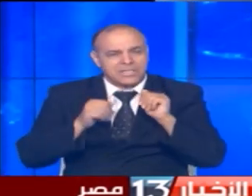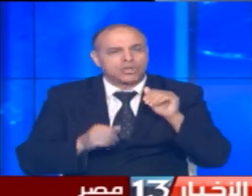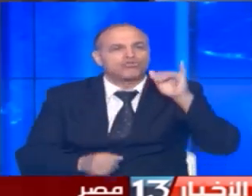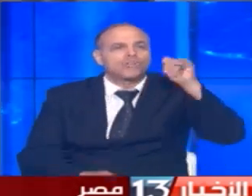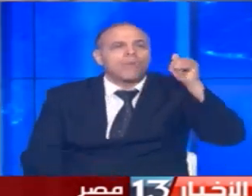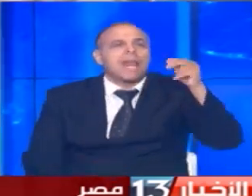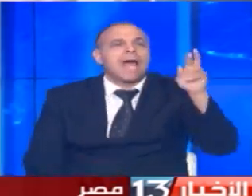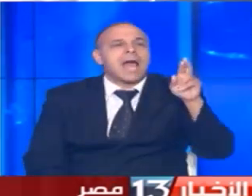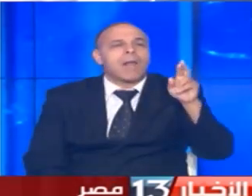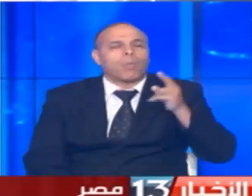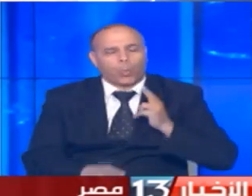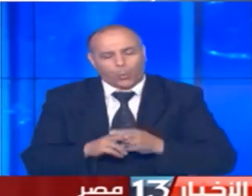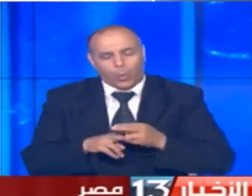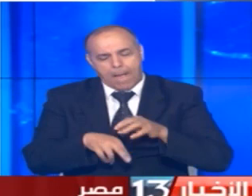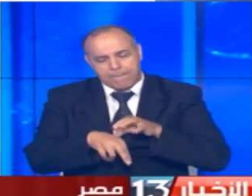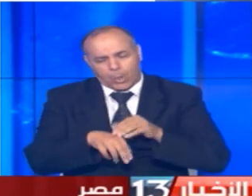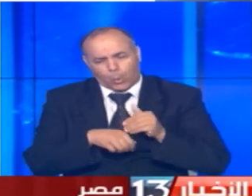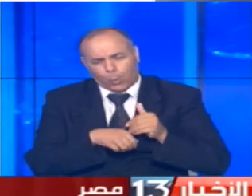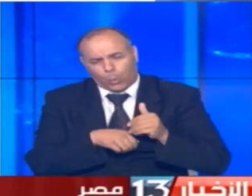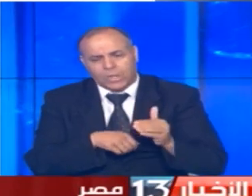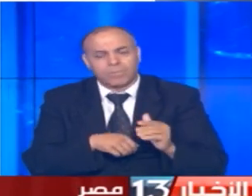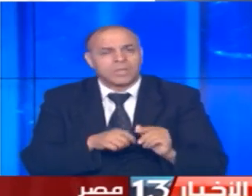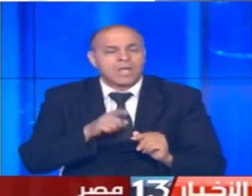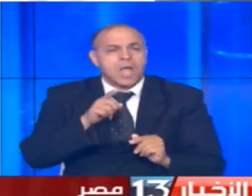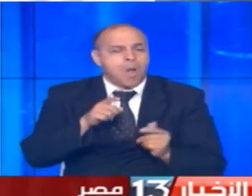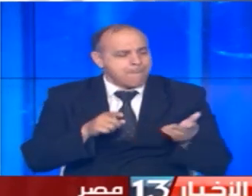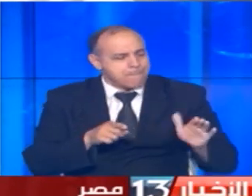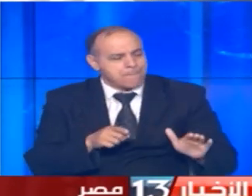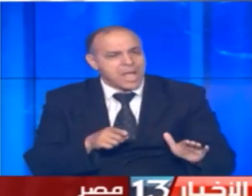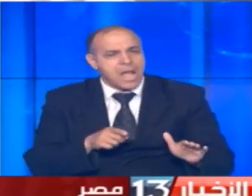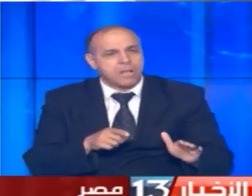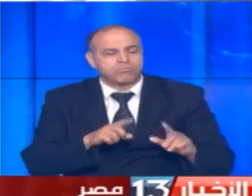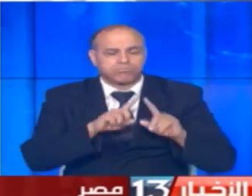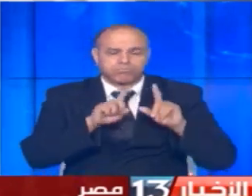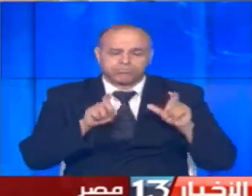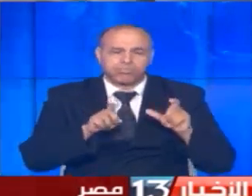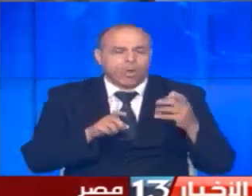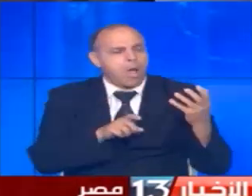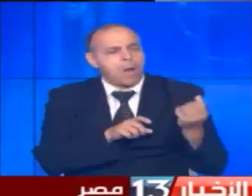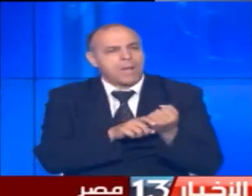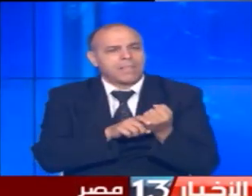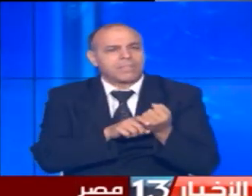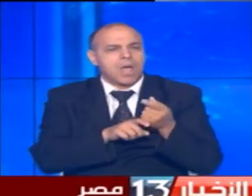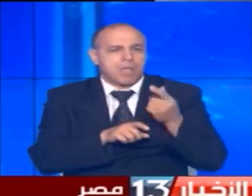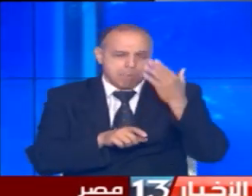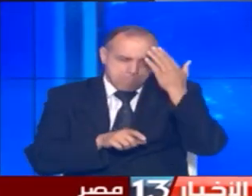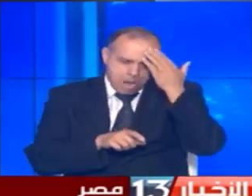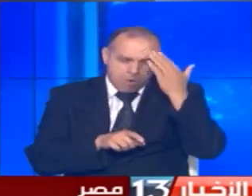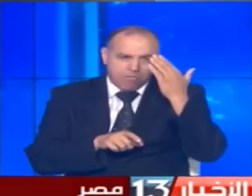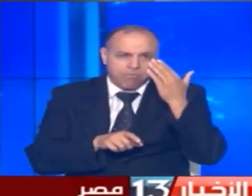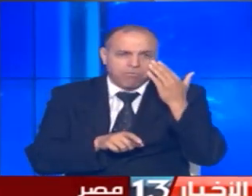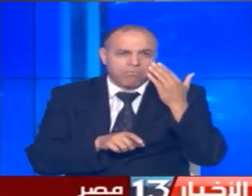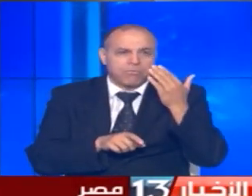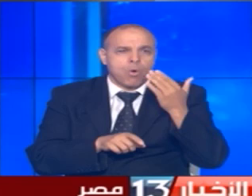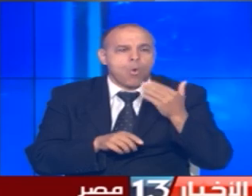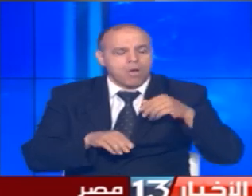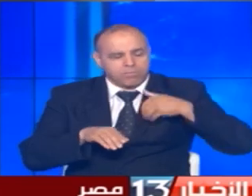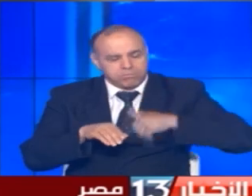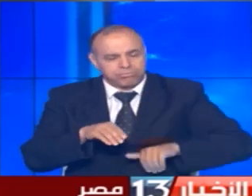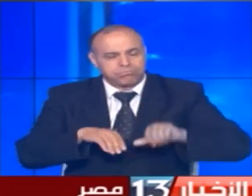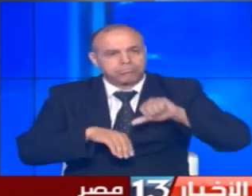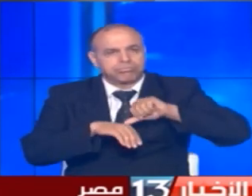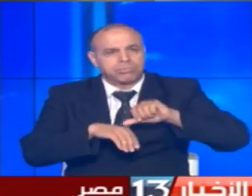بعد معاناة طويلة مع المرض. الفقيد الذي نال لقب شرير السينما الأنيقة هو من مواليد القاهرة سنة